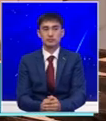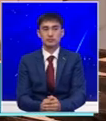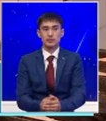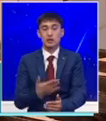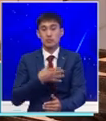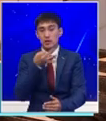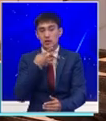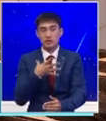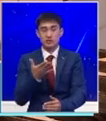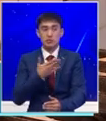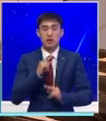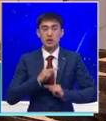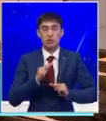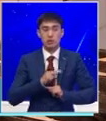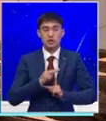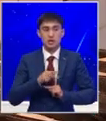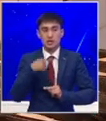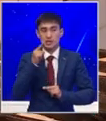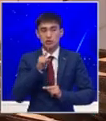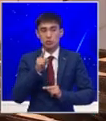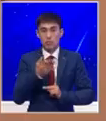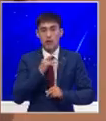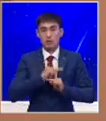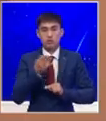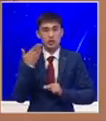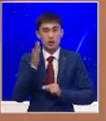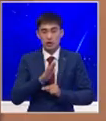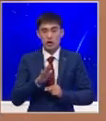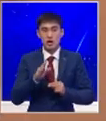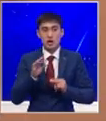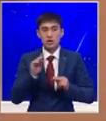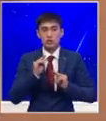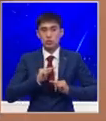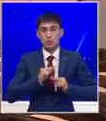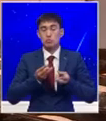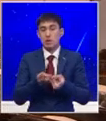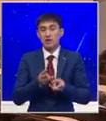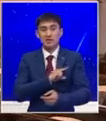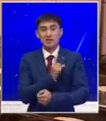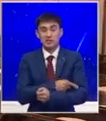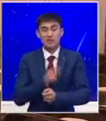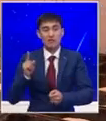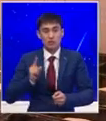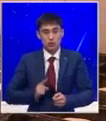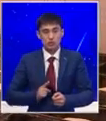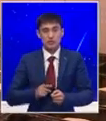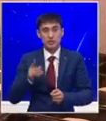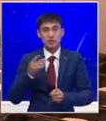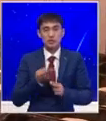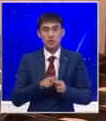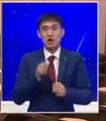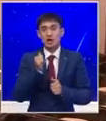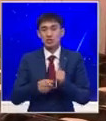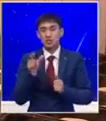Мне очень нравится моя работа. Не сказать, что моя работа легкая, ведь труд пекаря требует немало сил, выносливости и терпения. Не